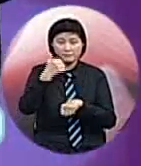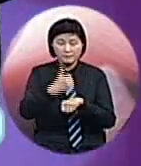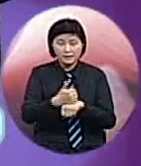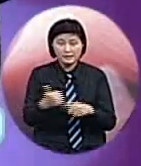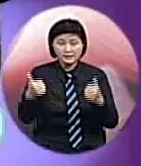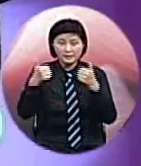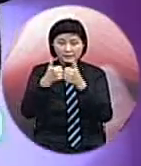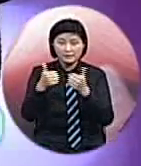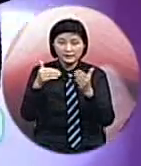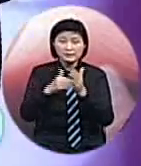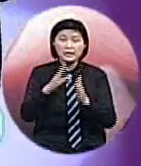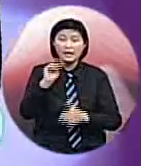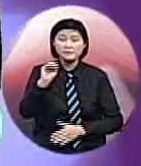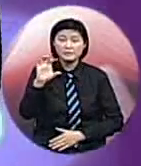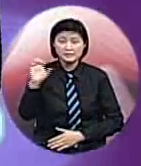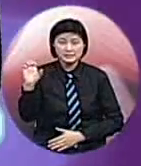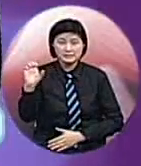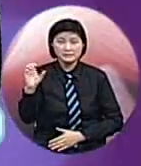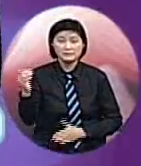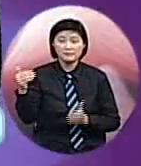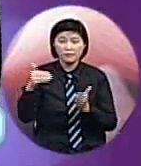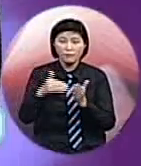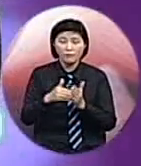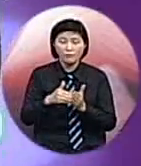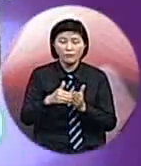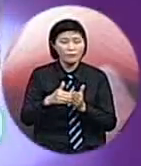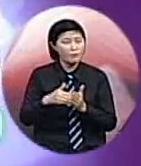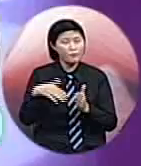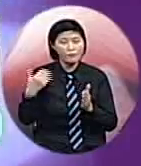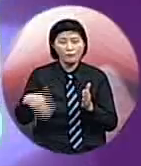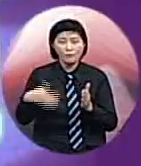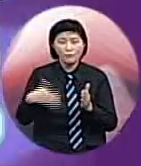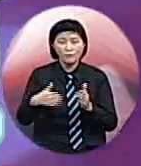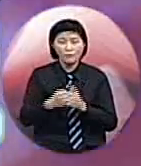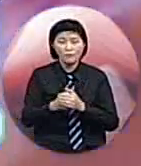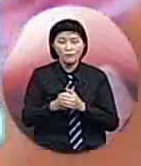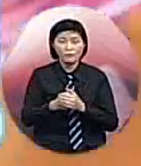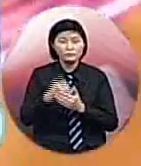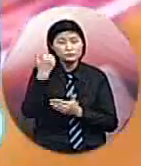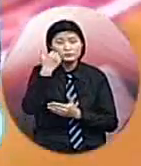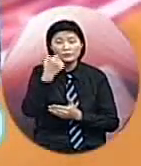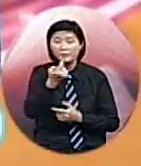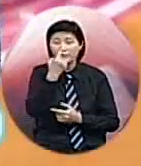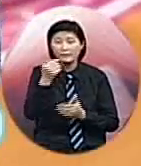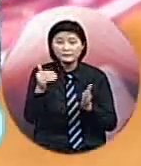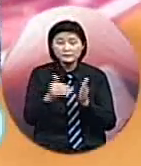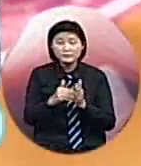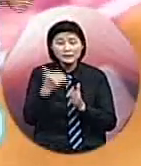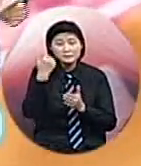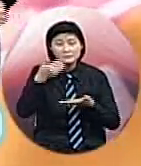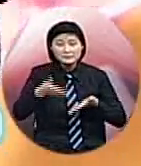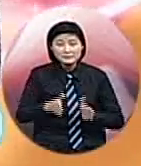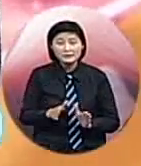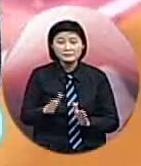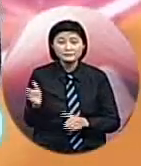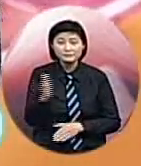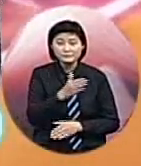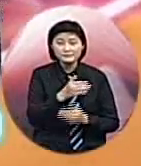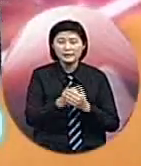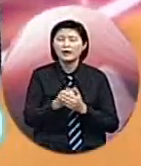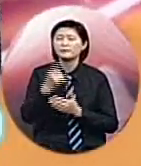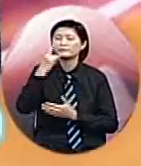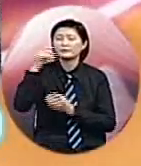그것도 MBC에 네. 가셨으면은 실력이 보통 실력이 아닌데 타고난 거예요? 누구한테 배운 거예요? 아니면 어땠어요? 타고난. 아